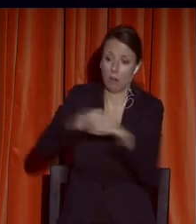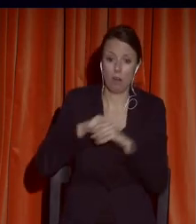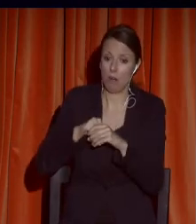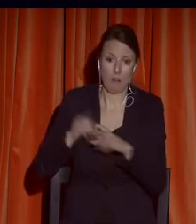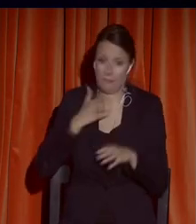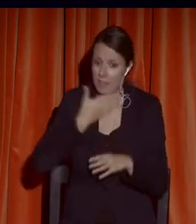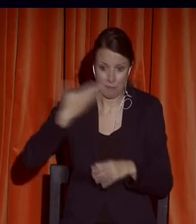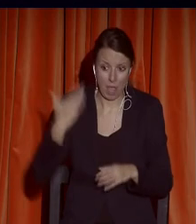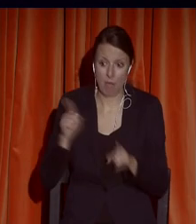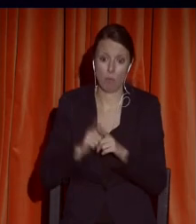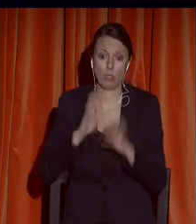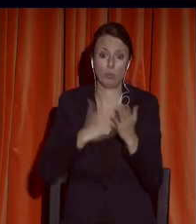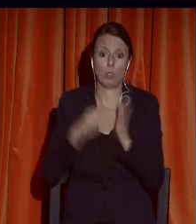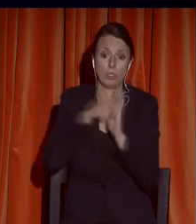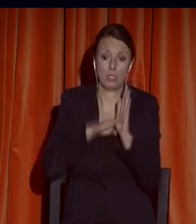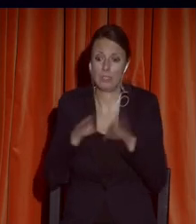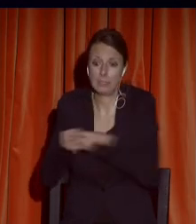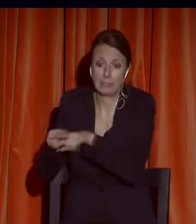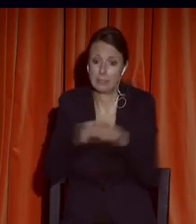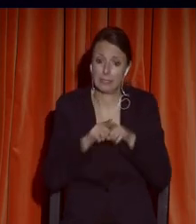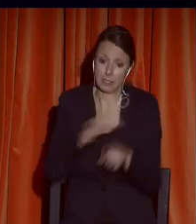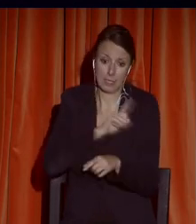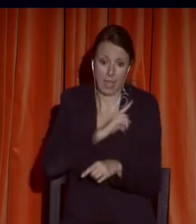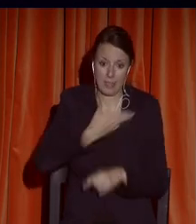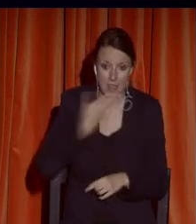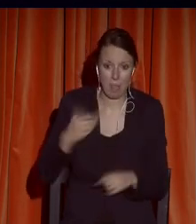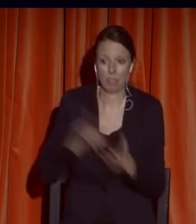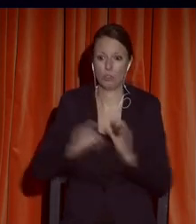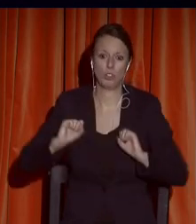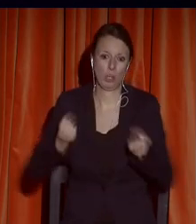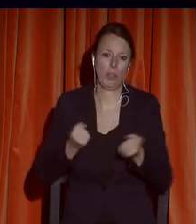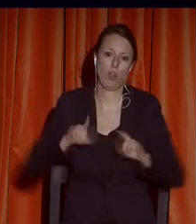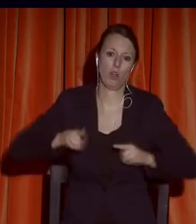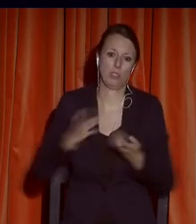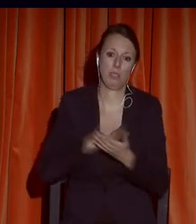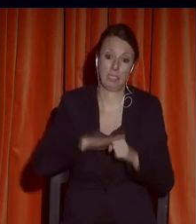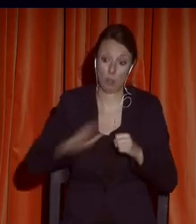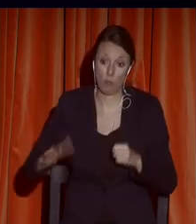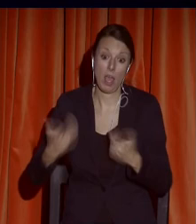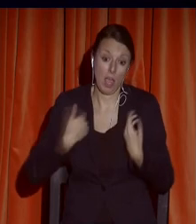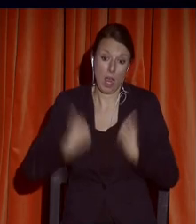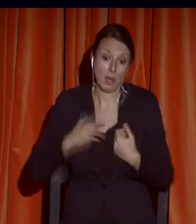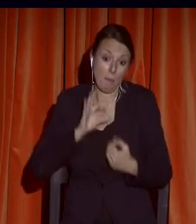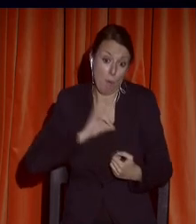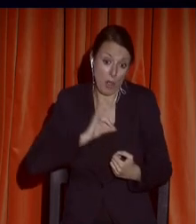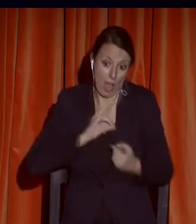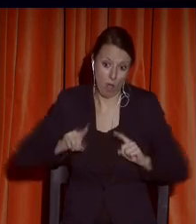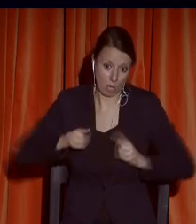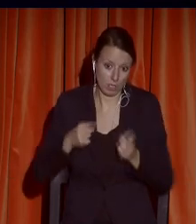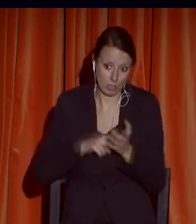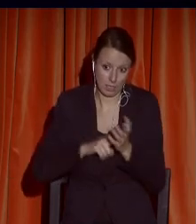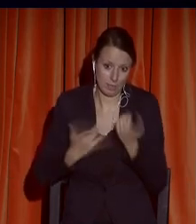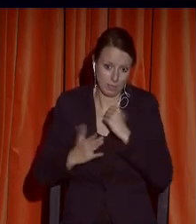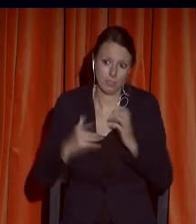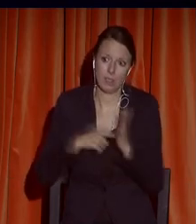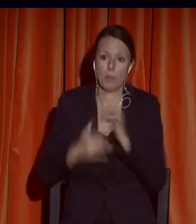frontach, to również możliwości działania organizacji międzynarodowych, zwłaszcza takie jak moja, której działania opierają się na zasadzie konsensusu,